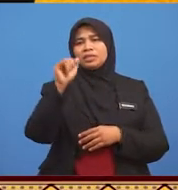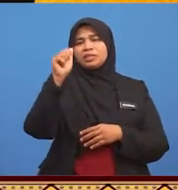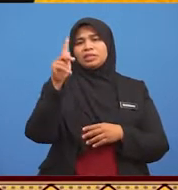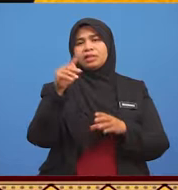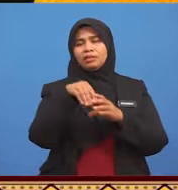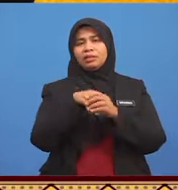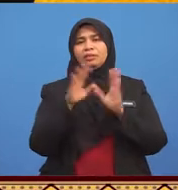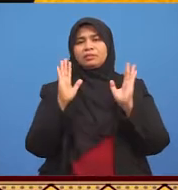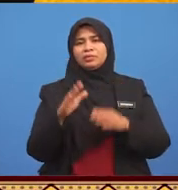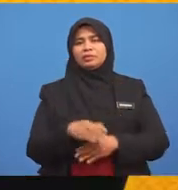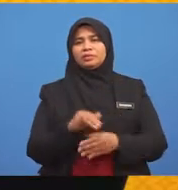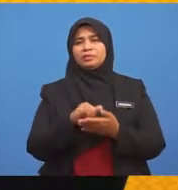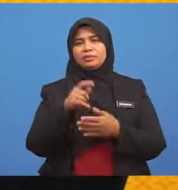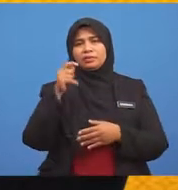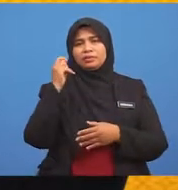itu tadi.